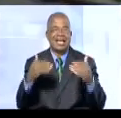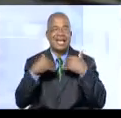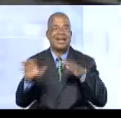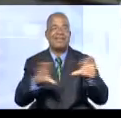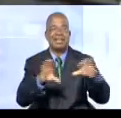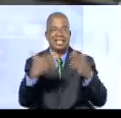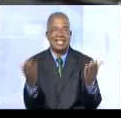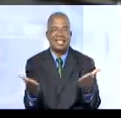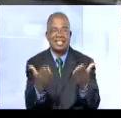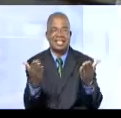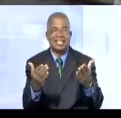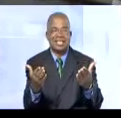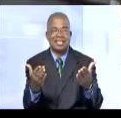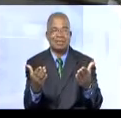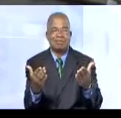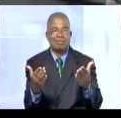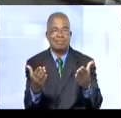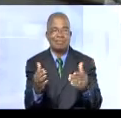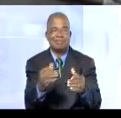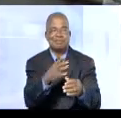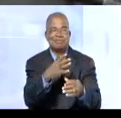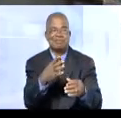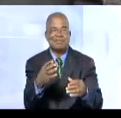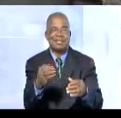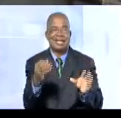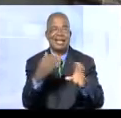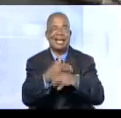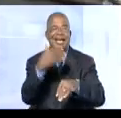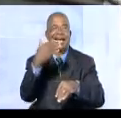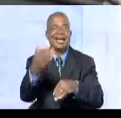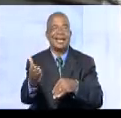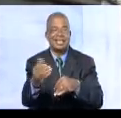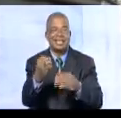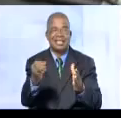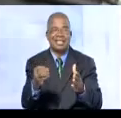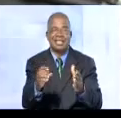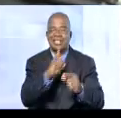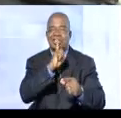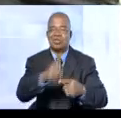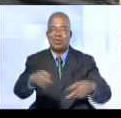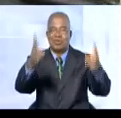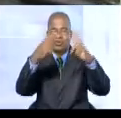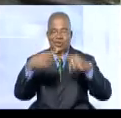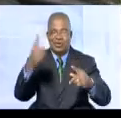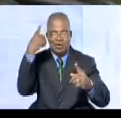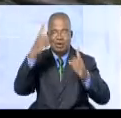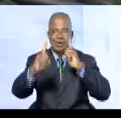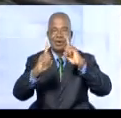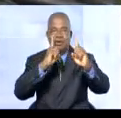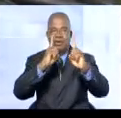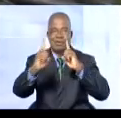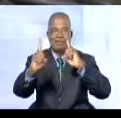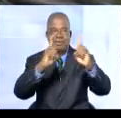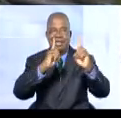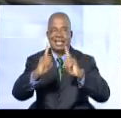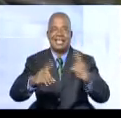d'Ivoire tout récemment. Et aussi pour échanger un peu sur